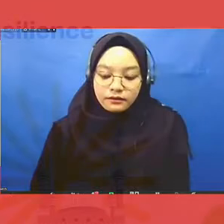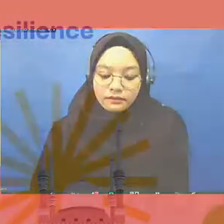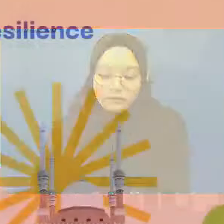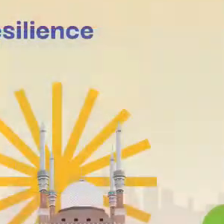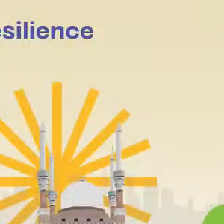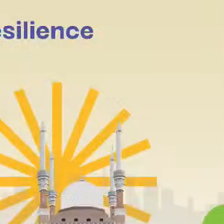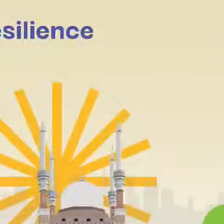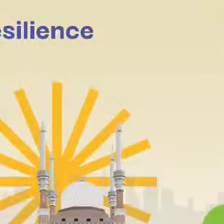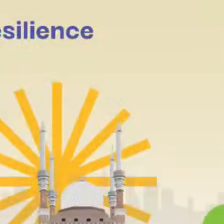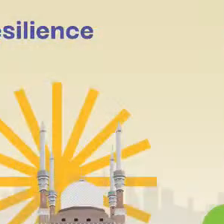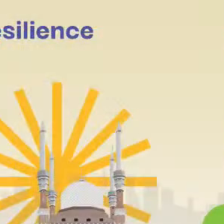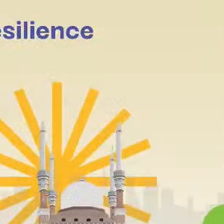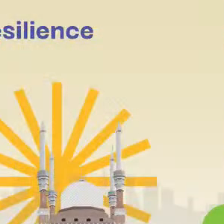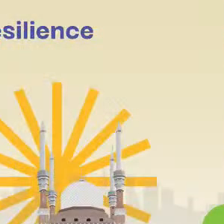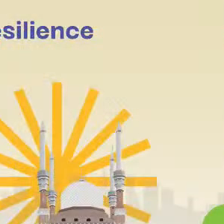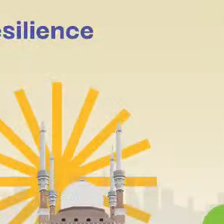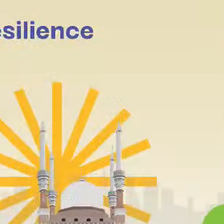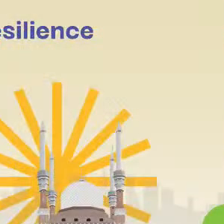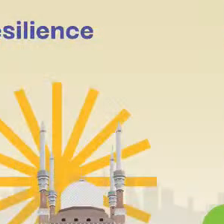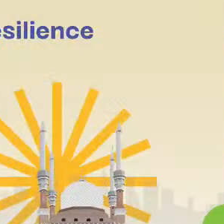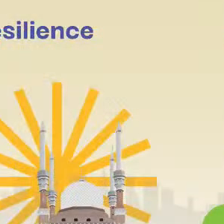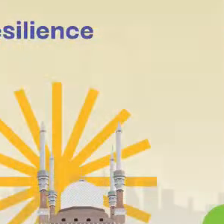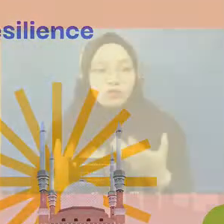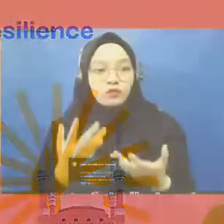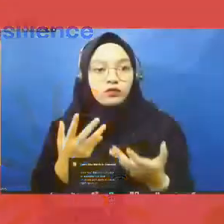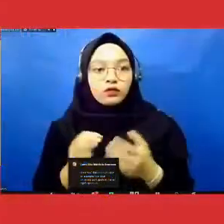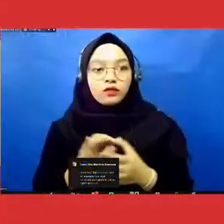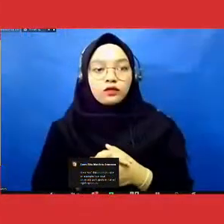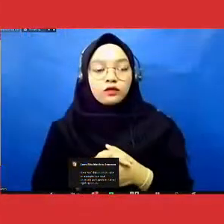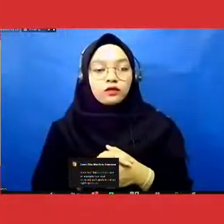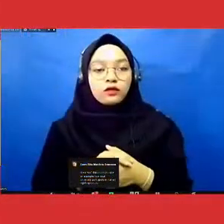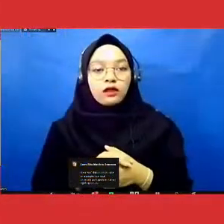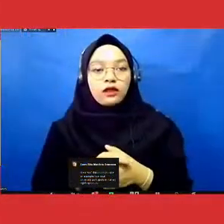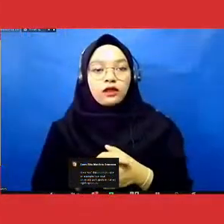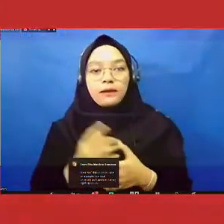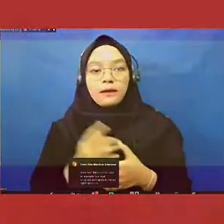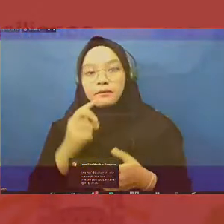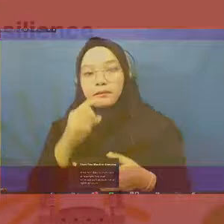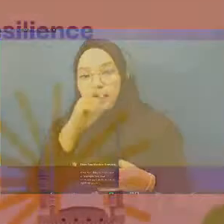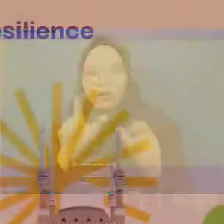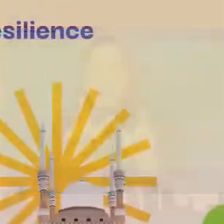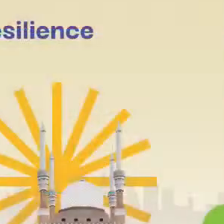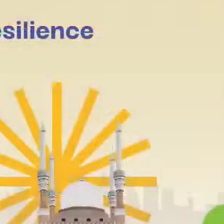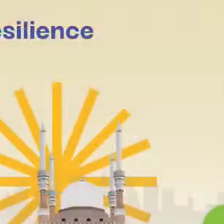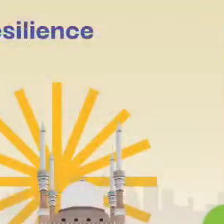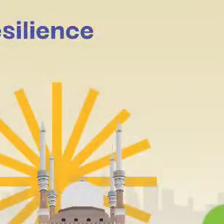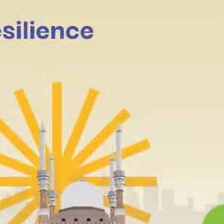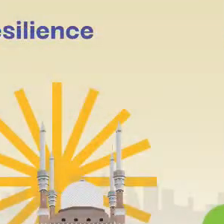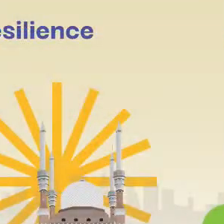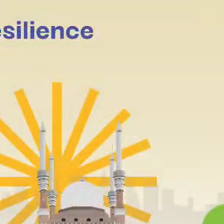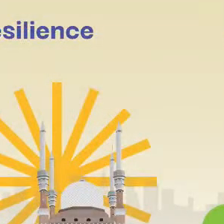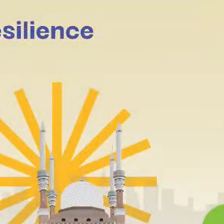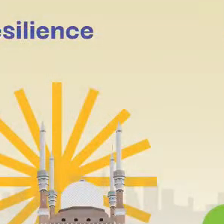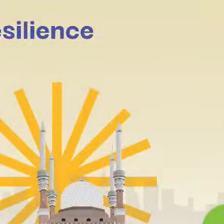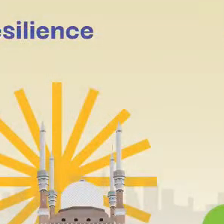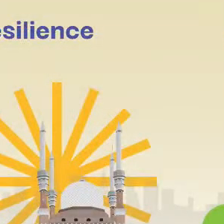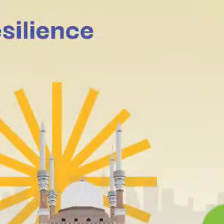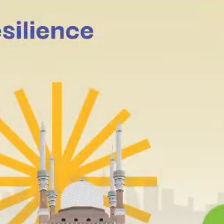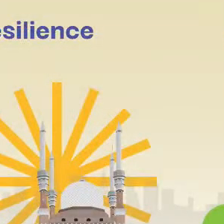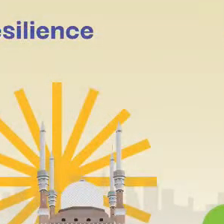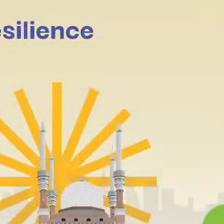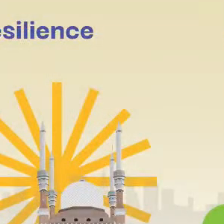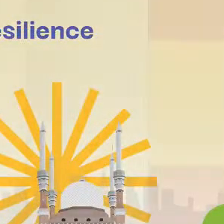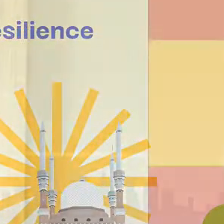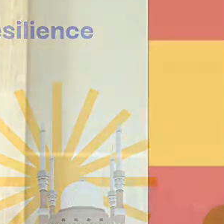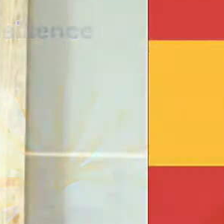Mohon maaf Pak, mungkin Pak Wali Kota sedang salat, jadi kalau